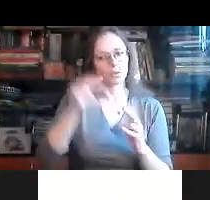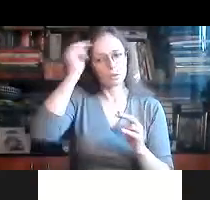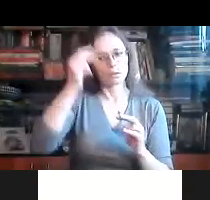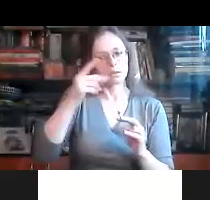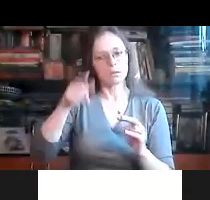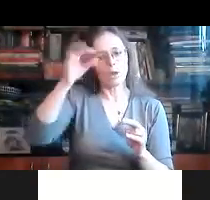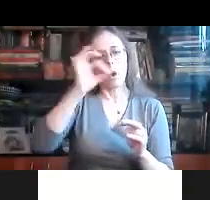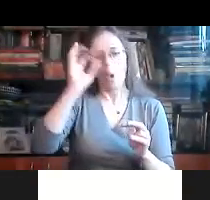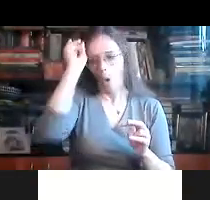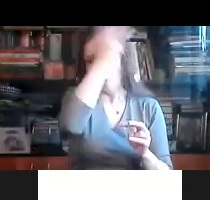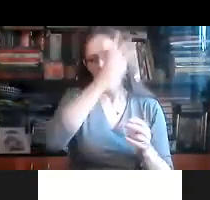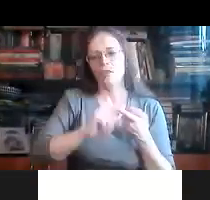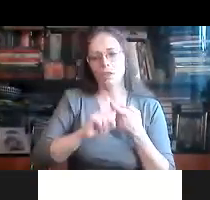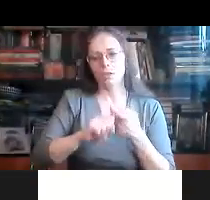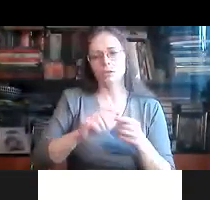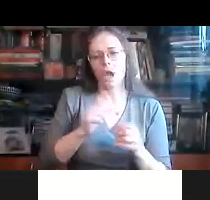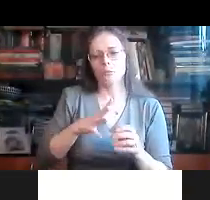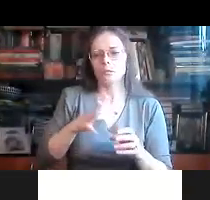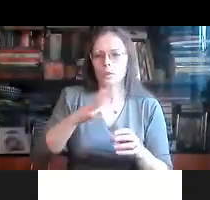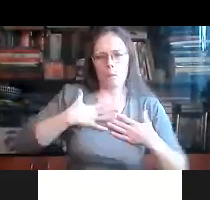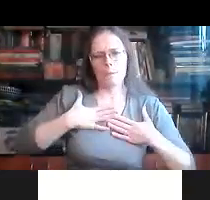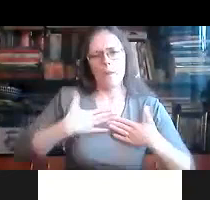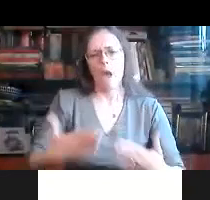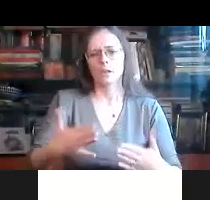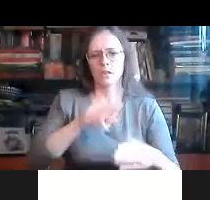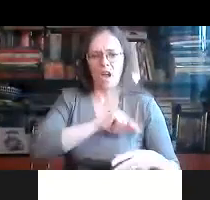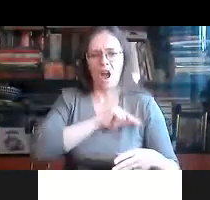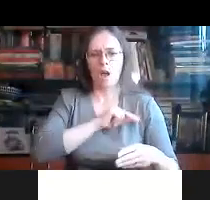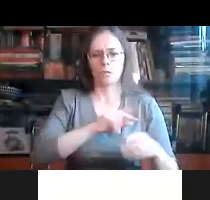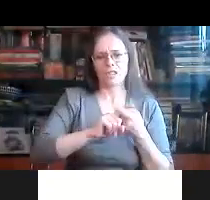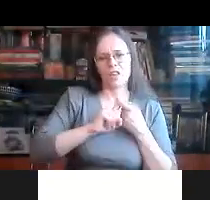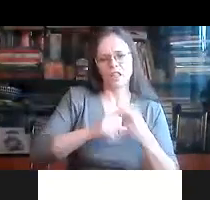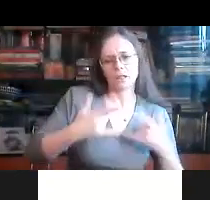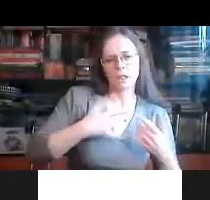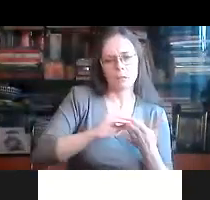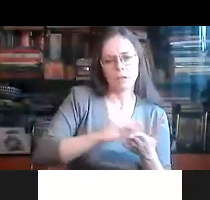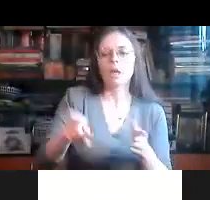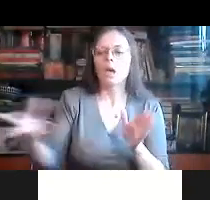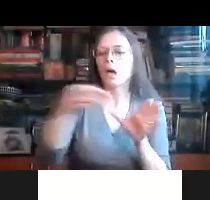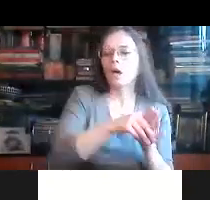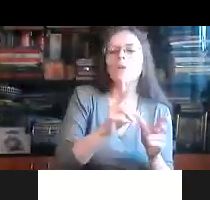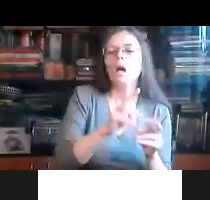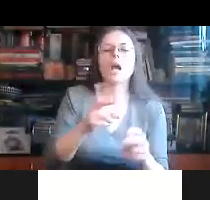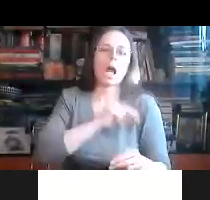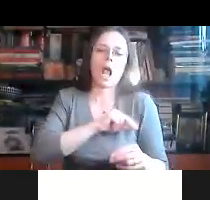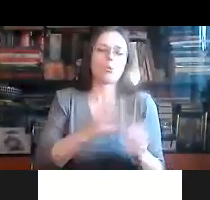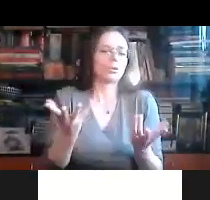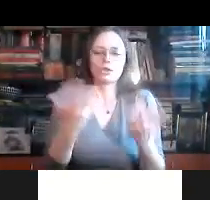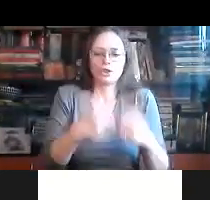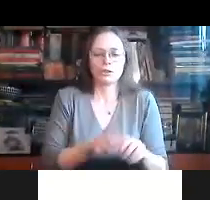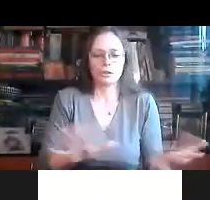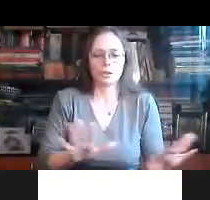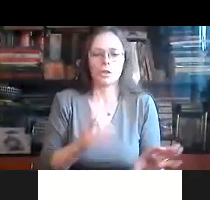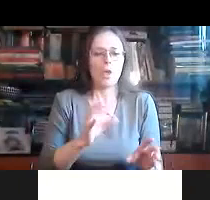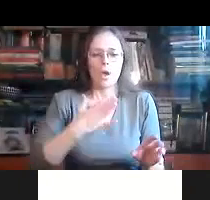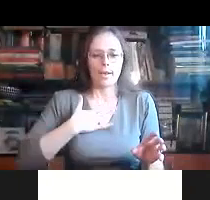всех этих проблем, которые есть. Вот. Но первое время, конечно, было очень тяжело, потому что это было как бы внезапно,